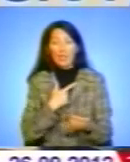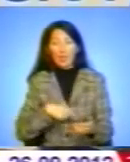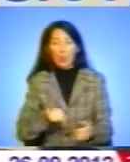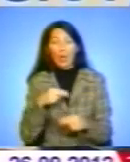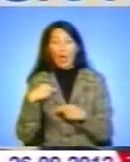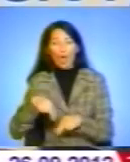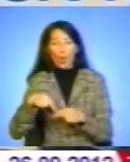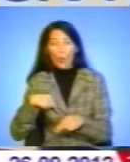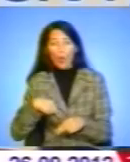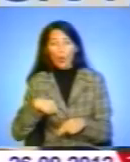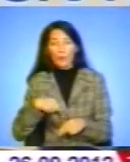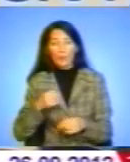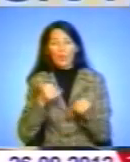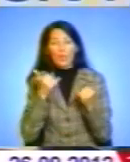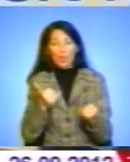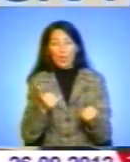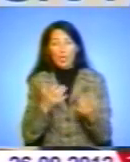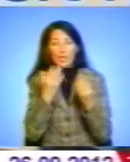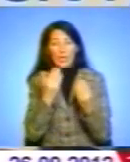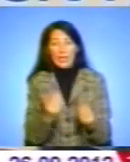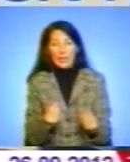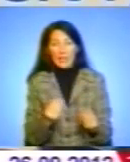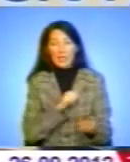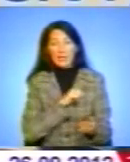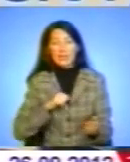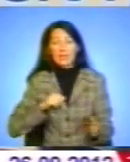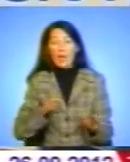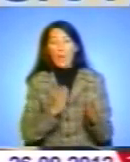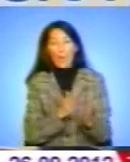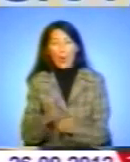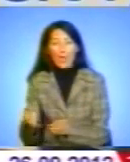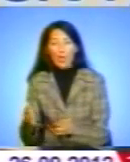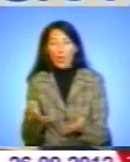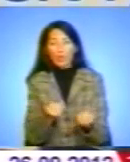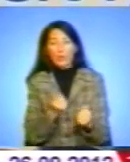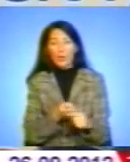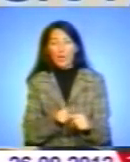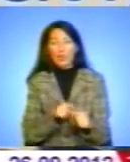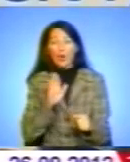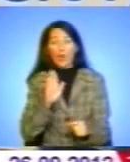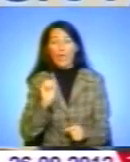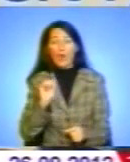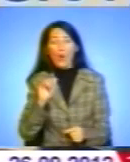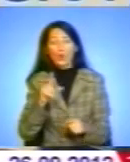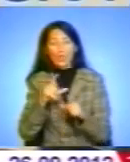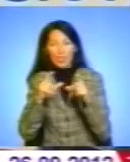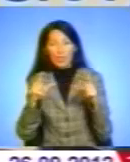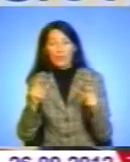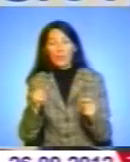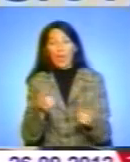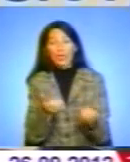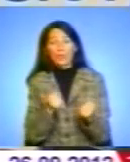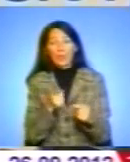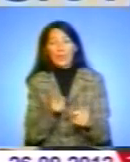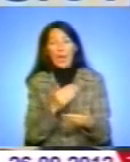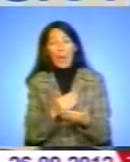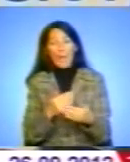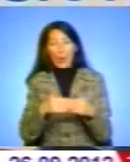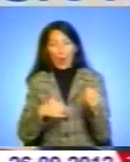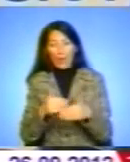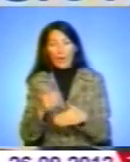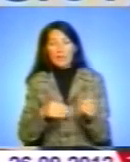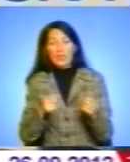роботу. Ну, на сьогоднішній день сам порядок отримання цього ваучера і перелік тих професій, спеціальностей, напрямків, на